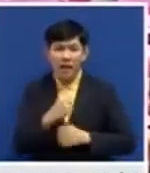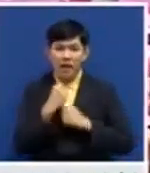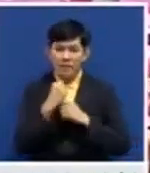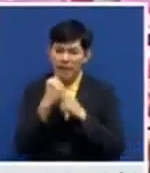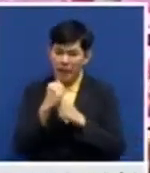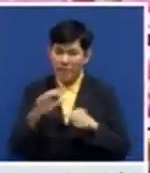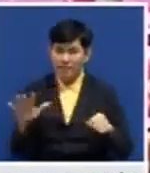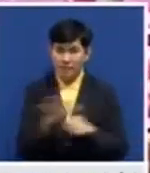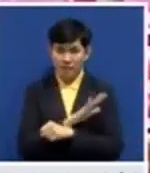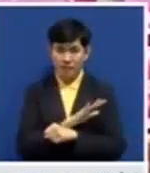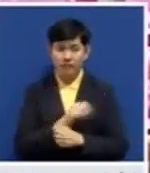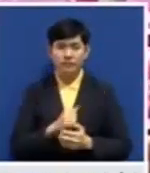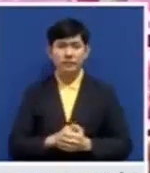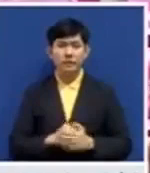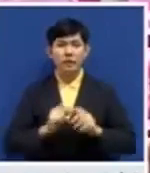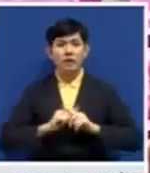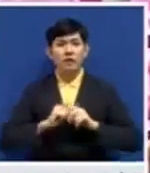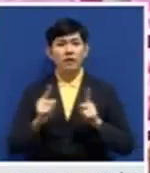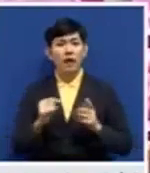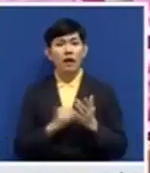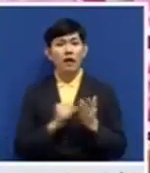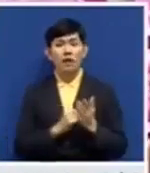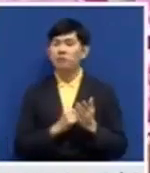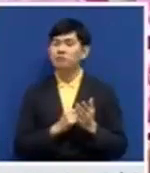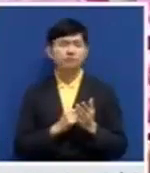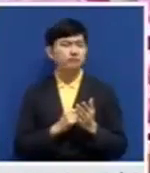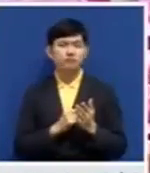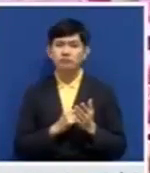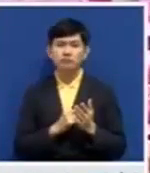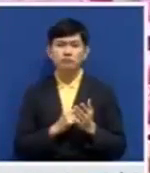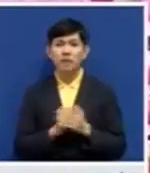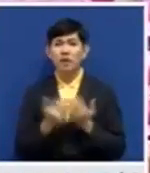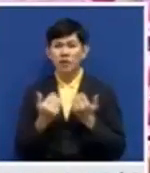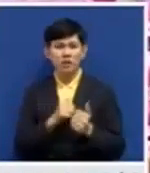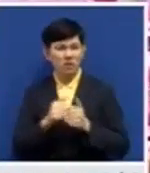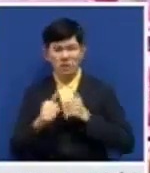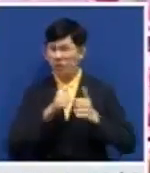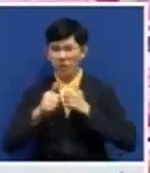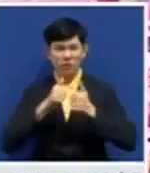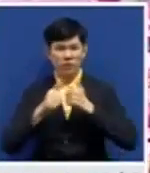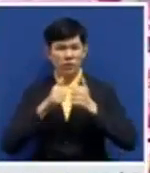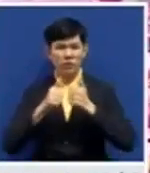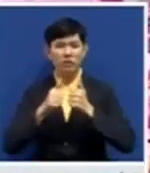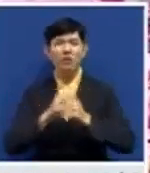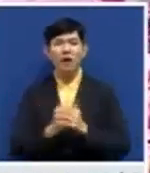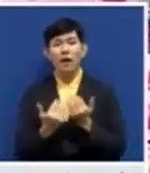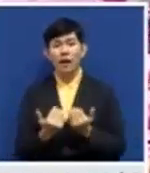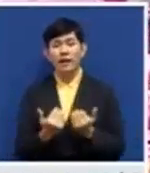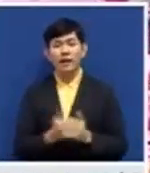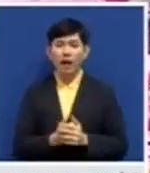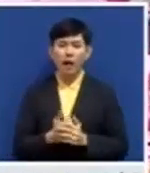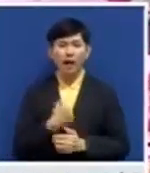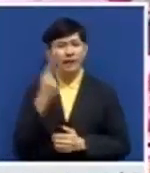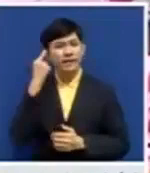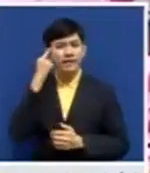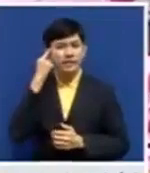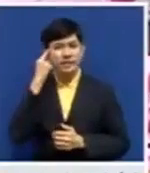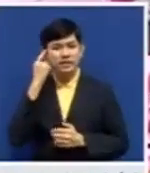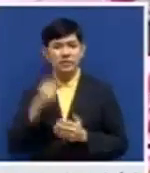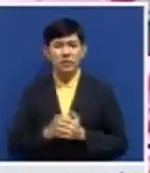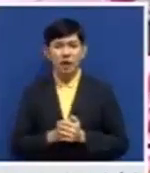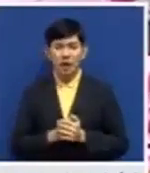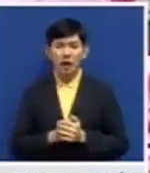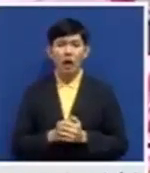ามมาเต็มที่แต่มันไม่ได้ง่ายสมัยนี้มันแข่งกันสูงมากฉะนั้นไอ้การที่จะส่งออก